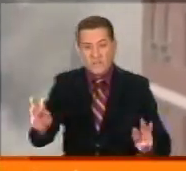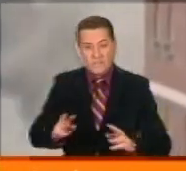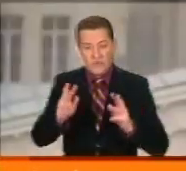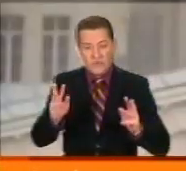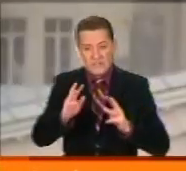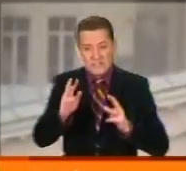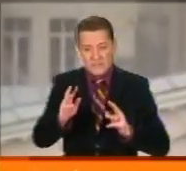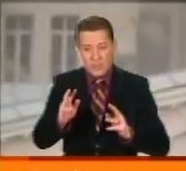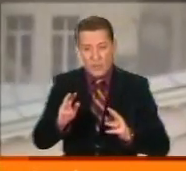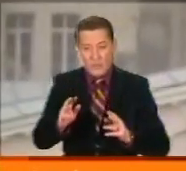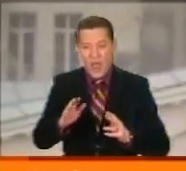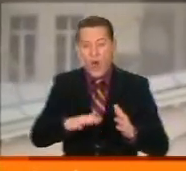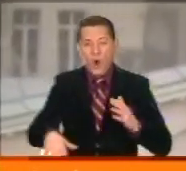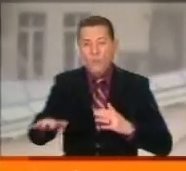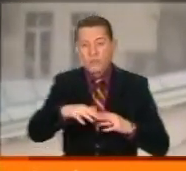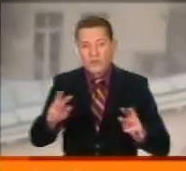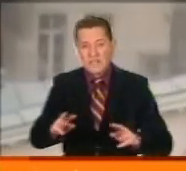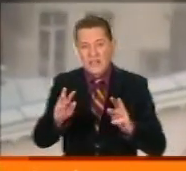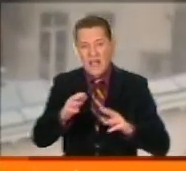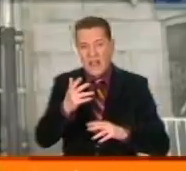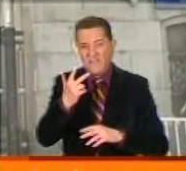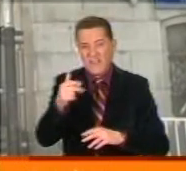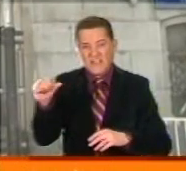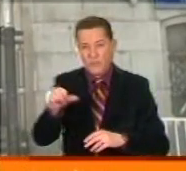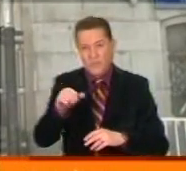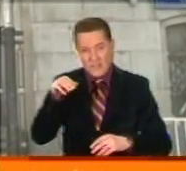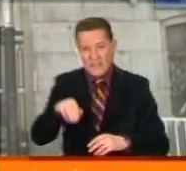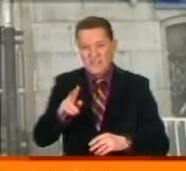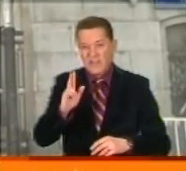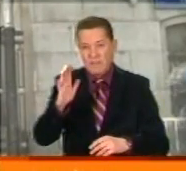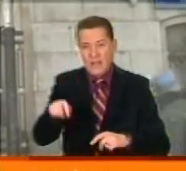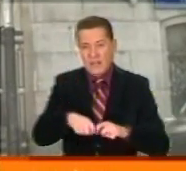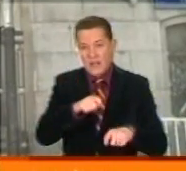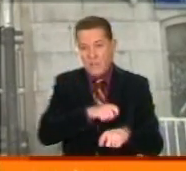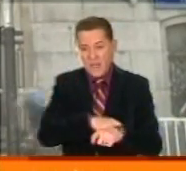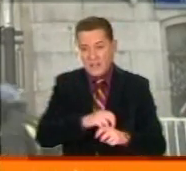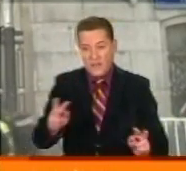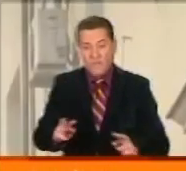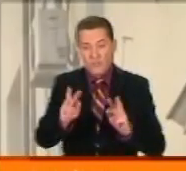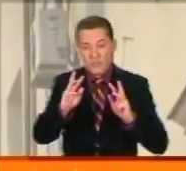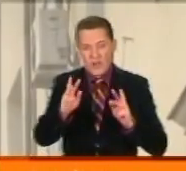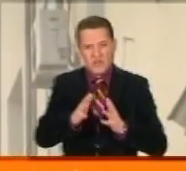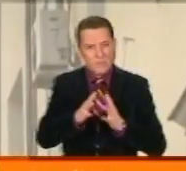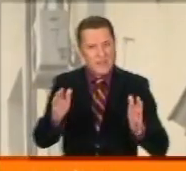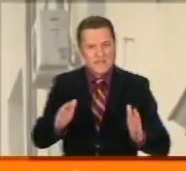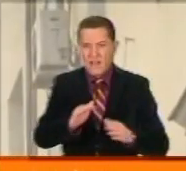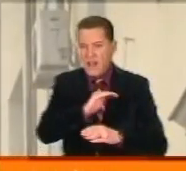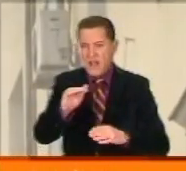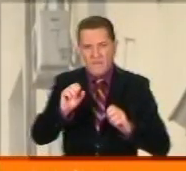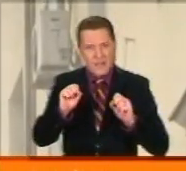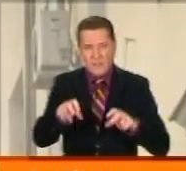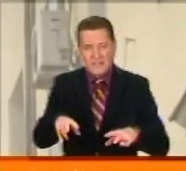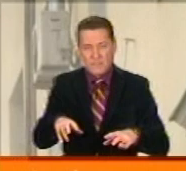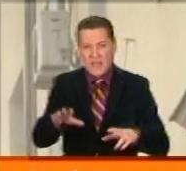язики полум'я площа загоряння перевищила 3500 м² пожежі надали максимальний рівень небезпеки